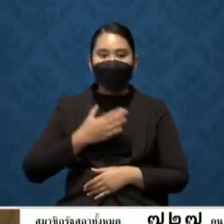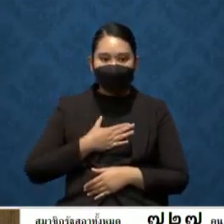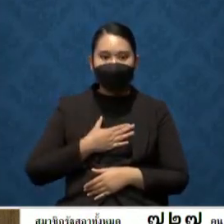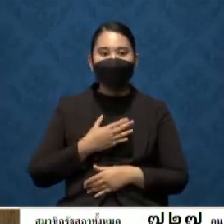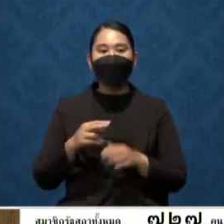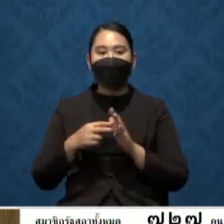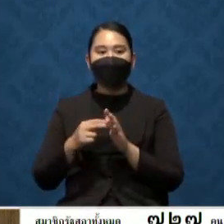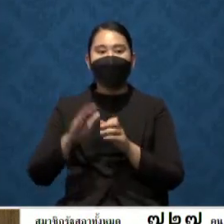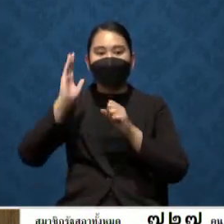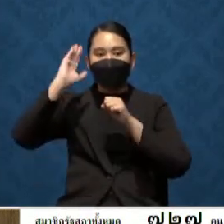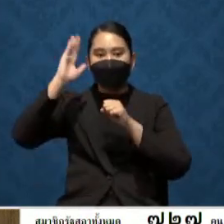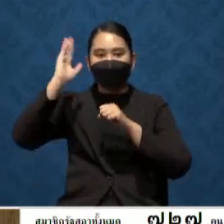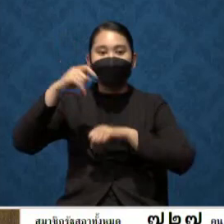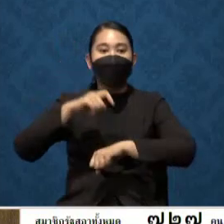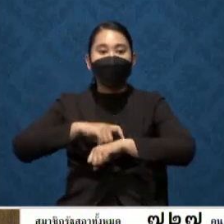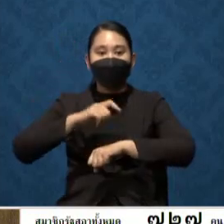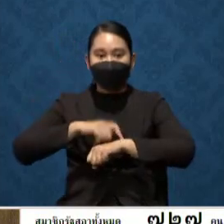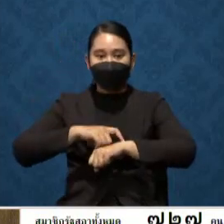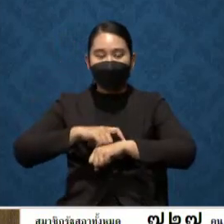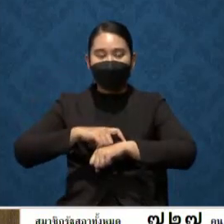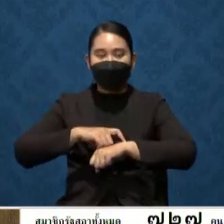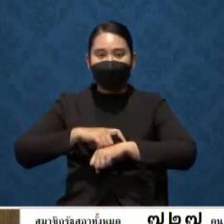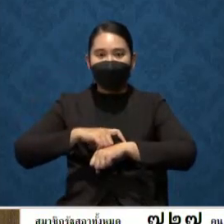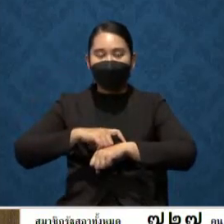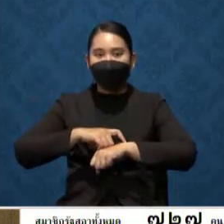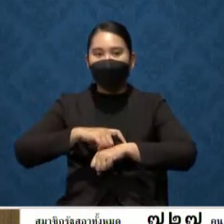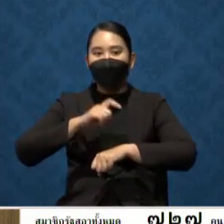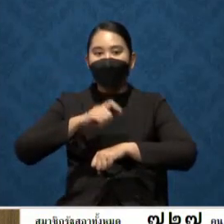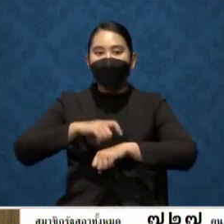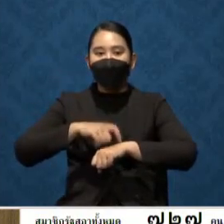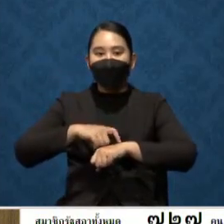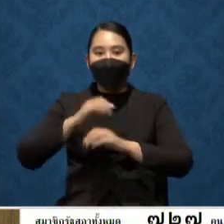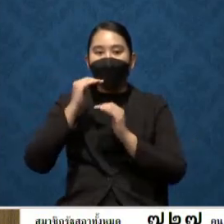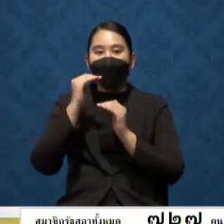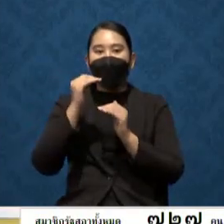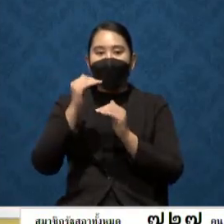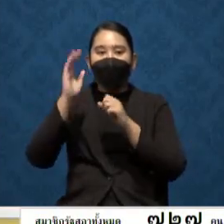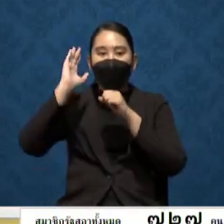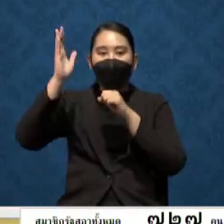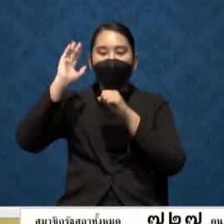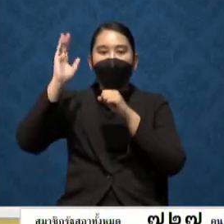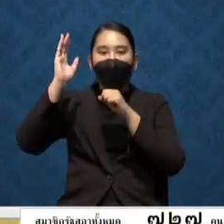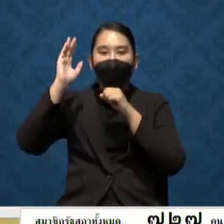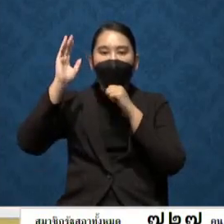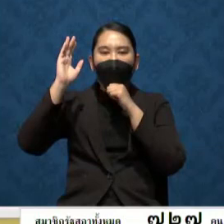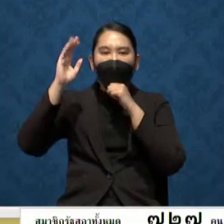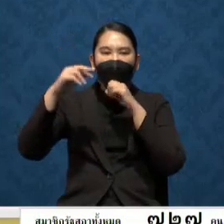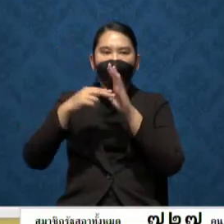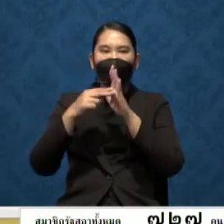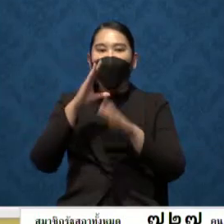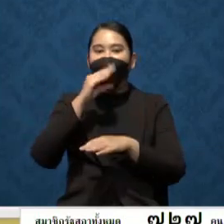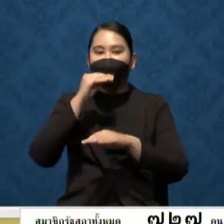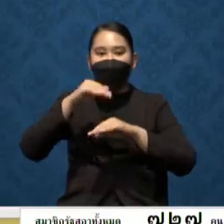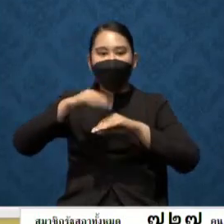สงวนไว้ก็ใช้เวลาที่ท่านประธานตำรวจไว้นะครับไม่ได้เกินเลย